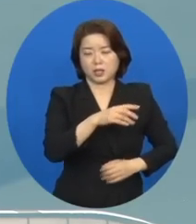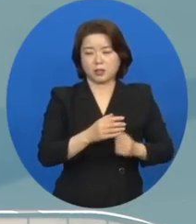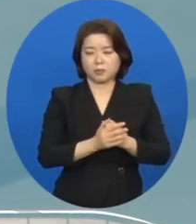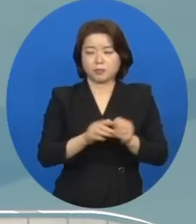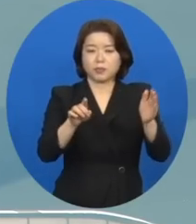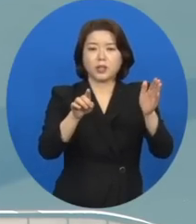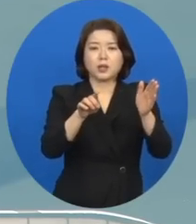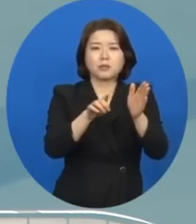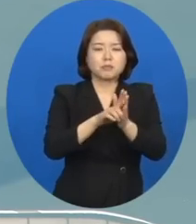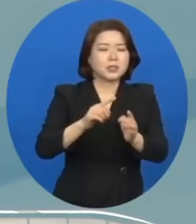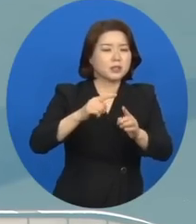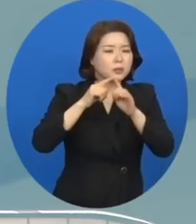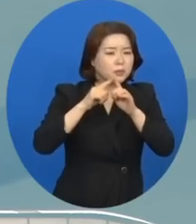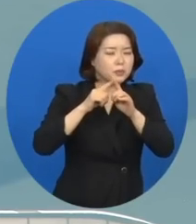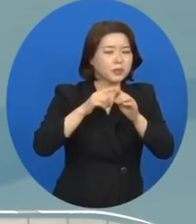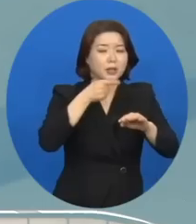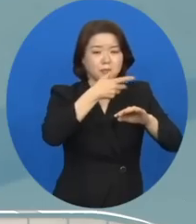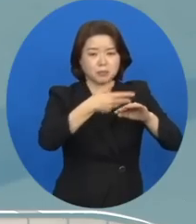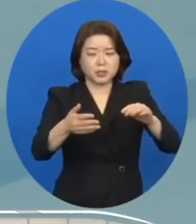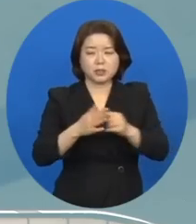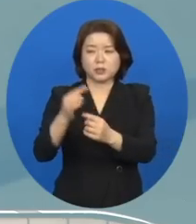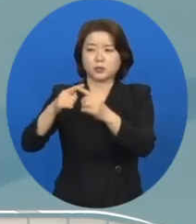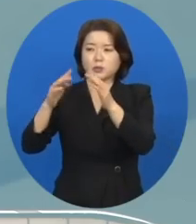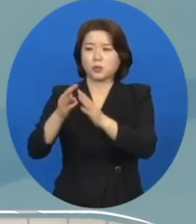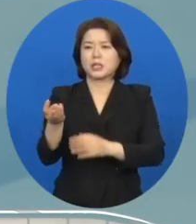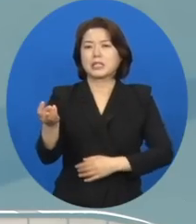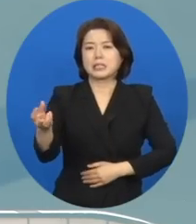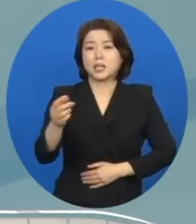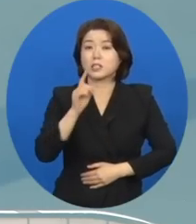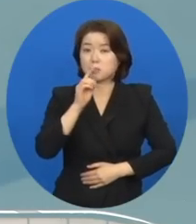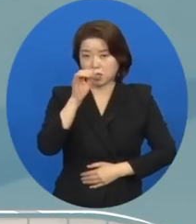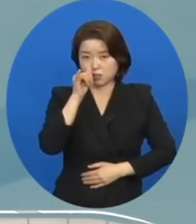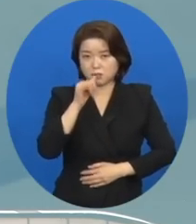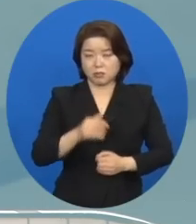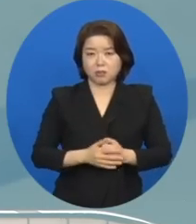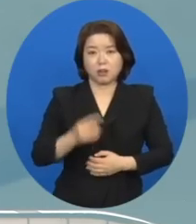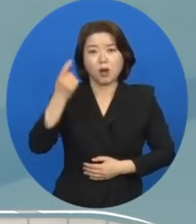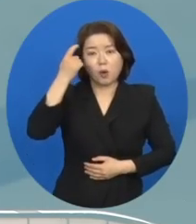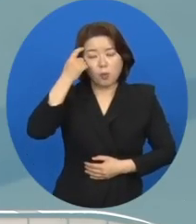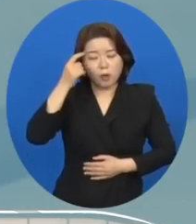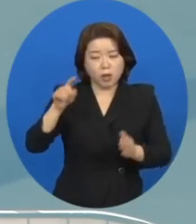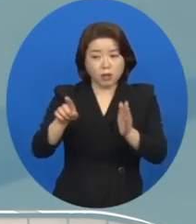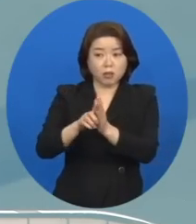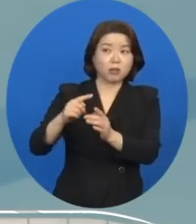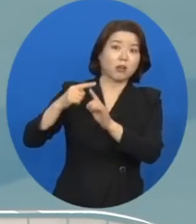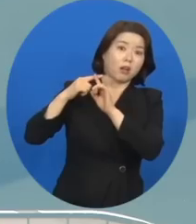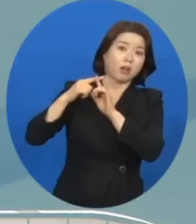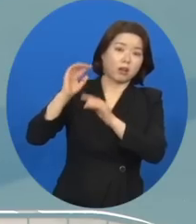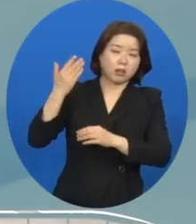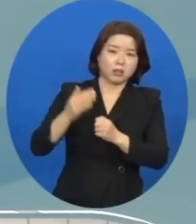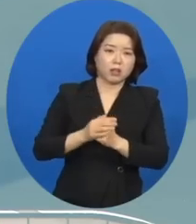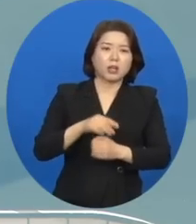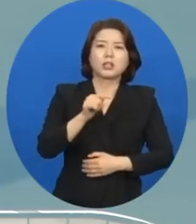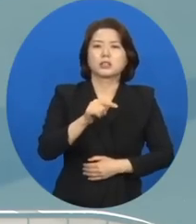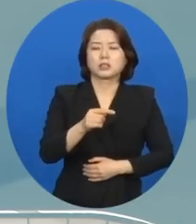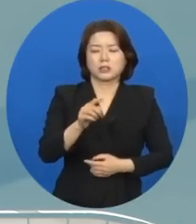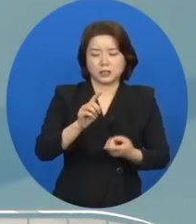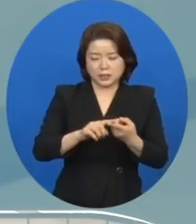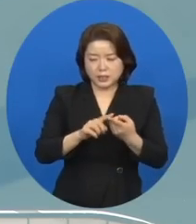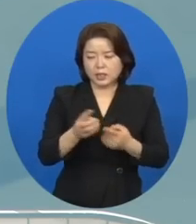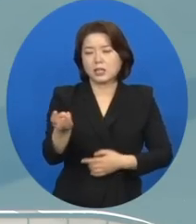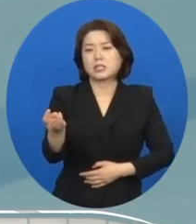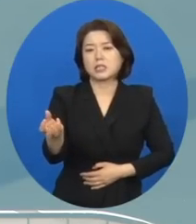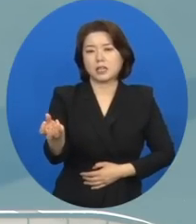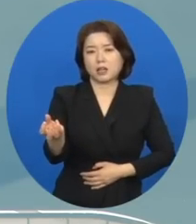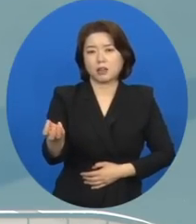교회의 씨앗이다라는 말이 있습니다. 왜 주님 순교해야 됩니까? 근데 그것이 씨앗이라는 거예요. 그